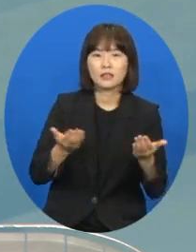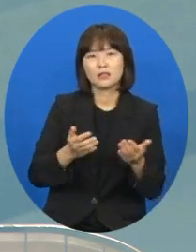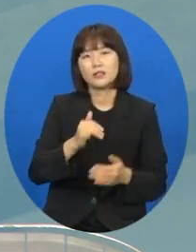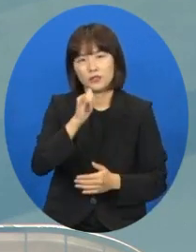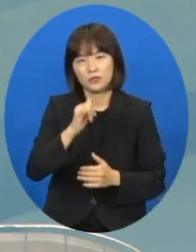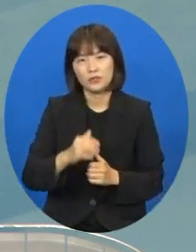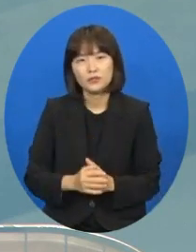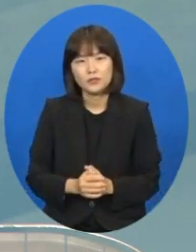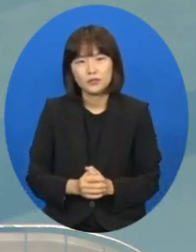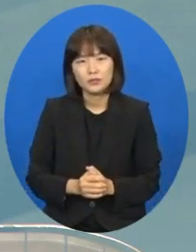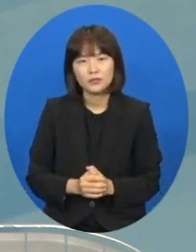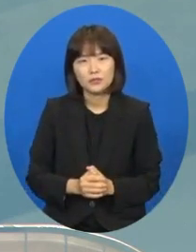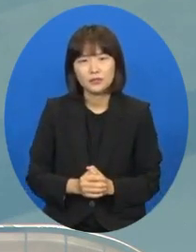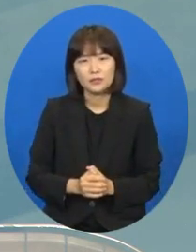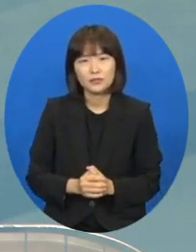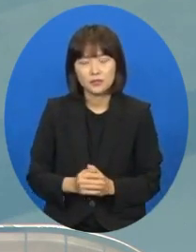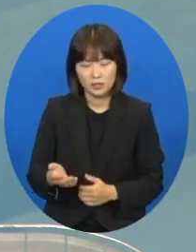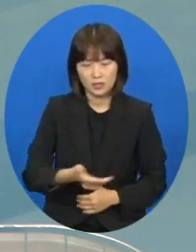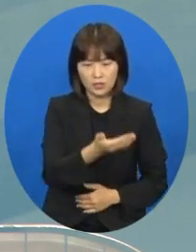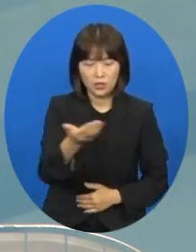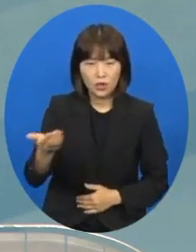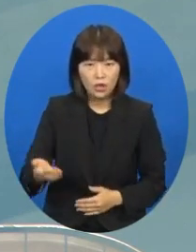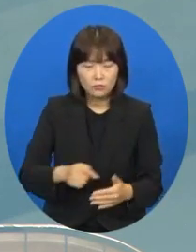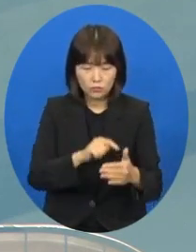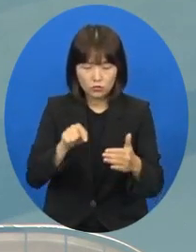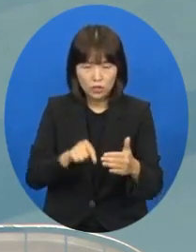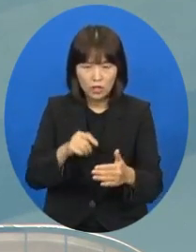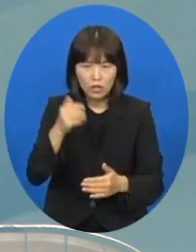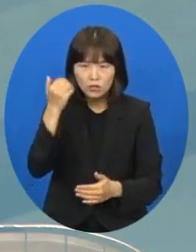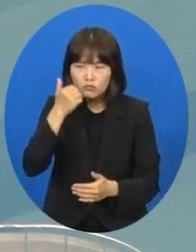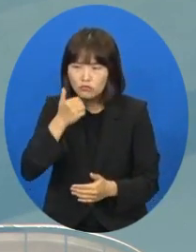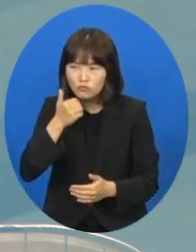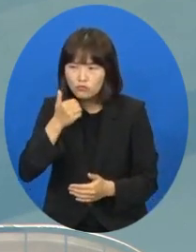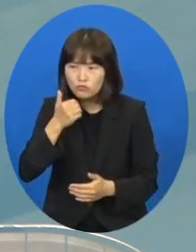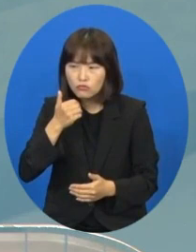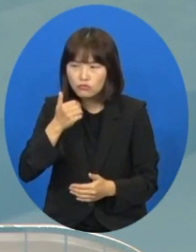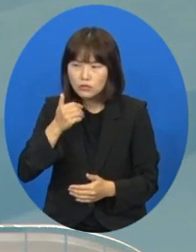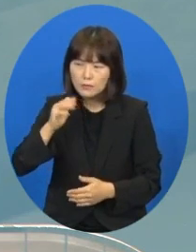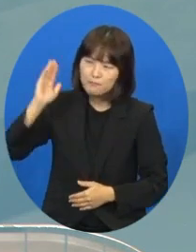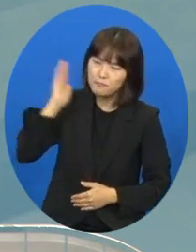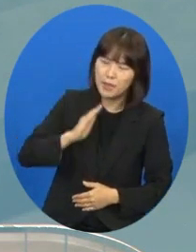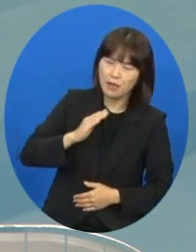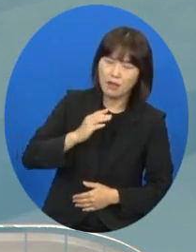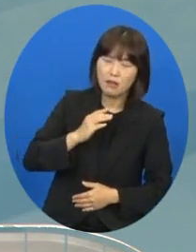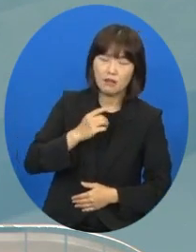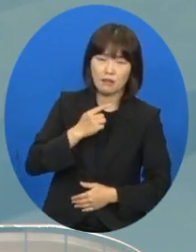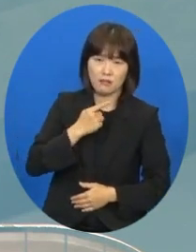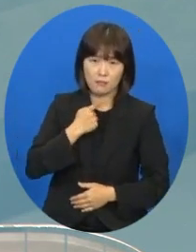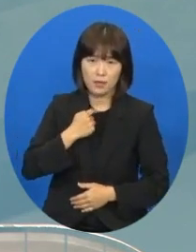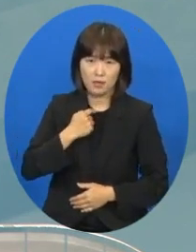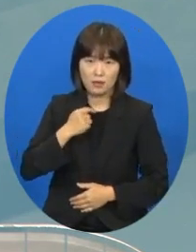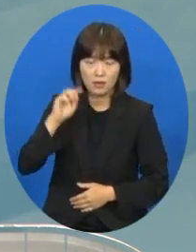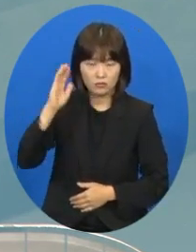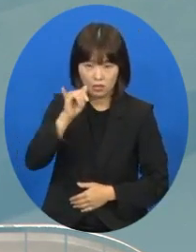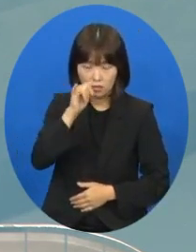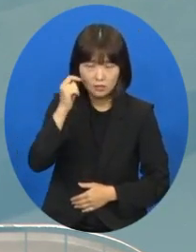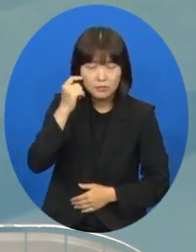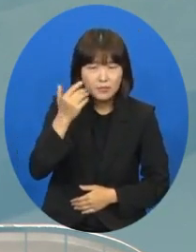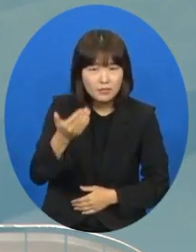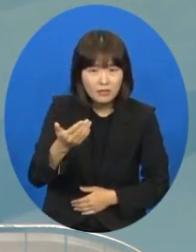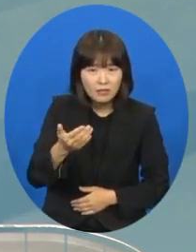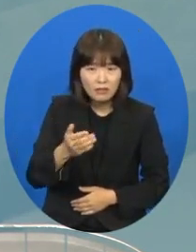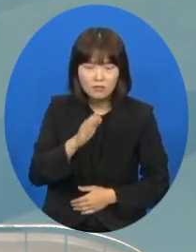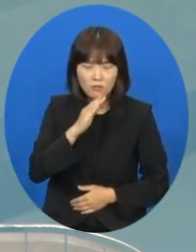있었습니다. 여러분 중에 누구로부터 뺨을 맞아본 일이 최근에 있으셨나 모르겠습니다.